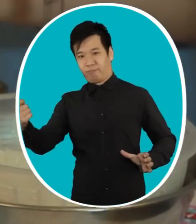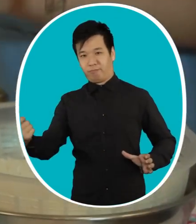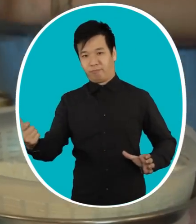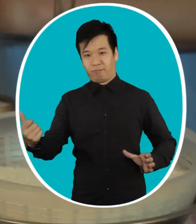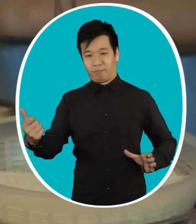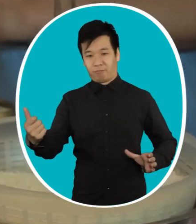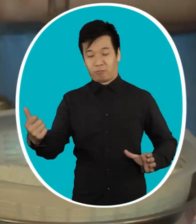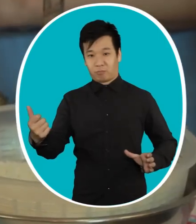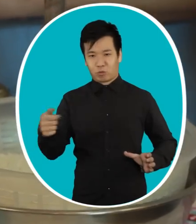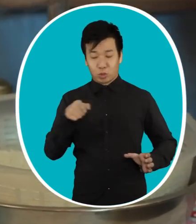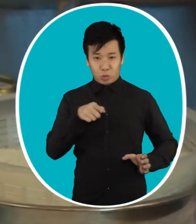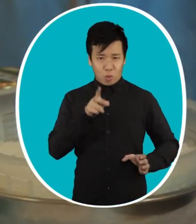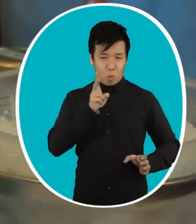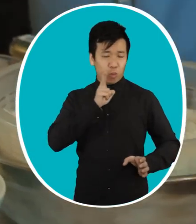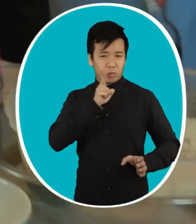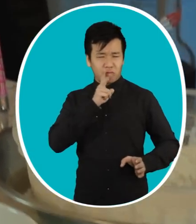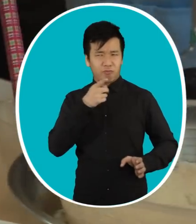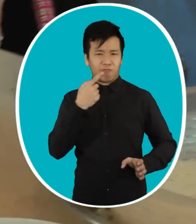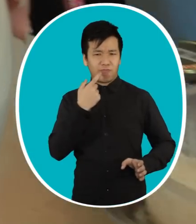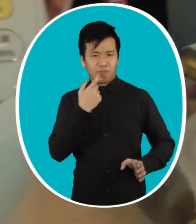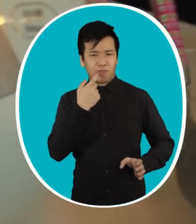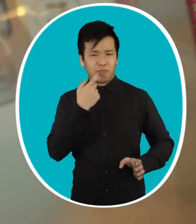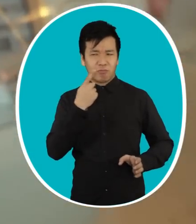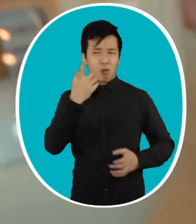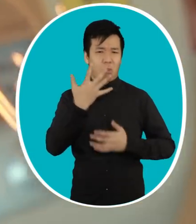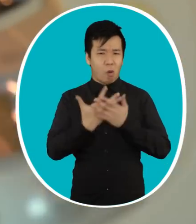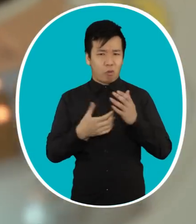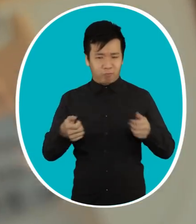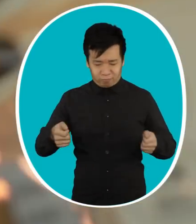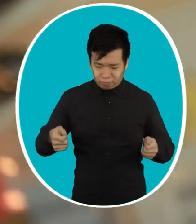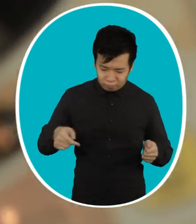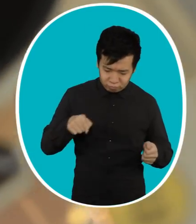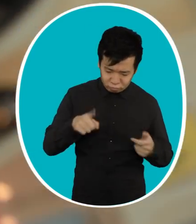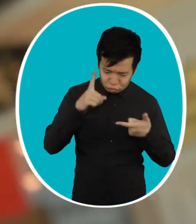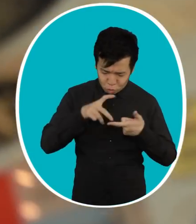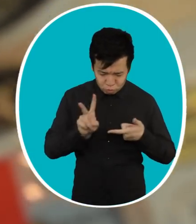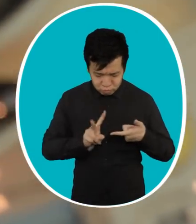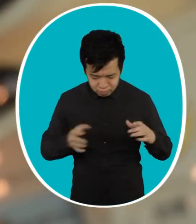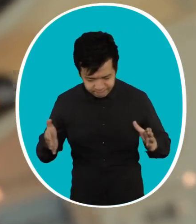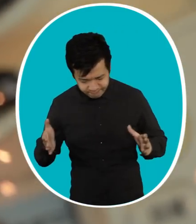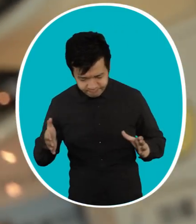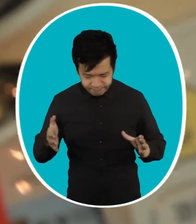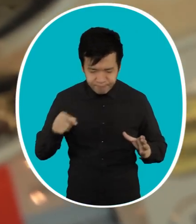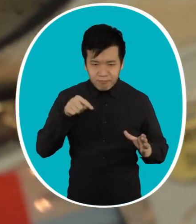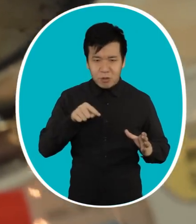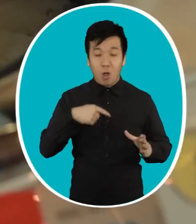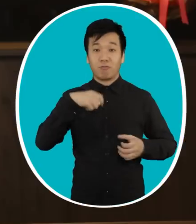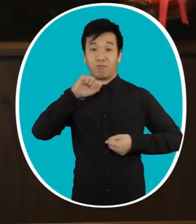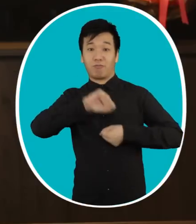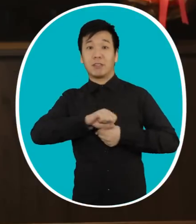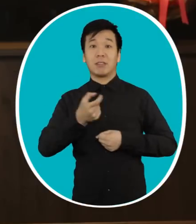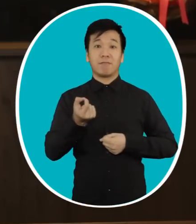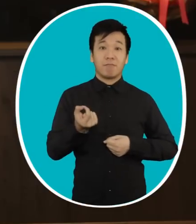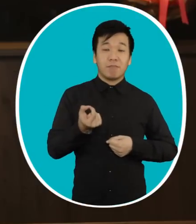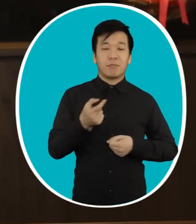啊，好似人哋網上面嗰個圖片咁。現在咧，我哋會加多少少嘢